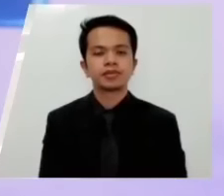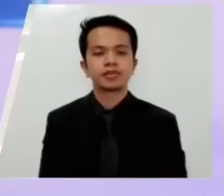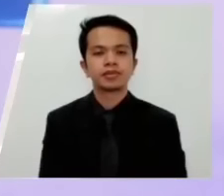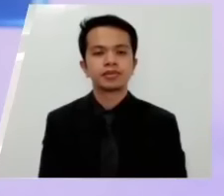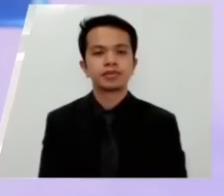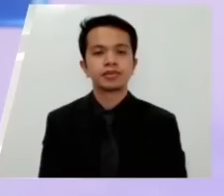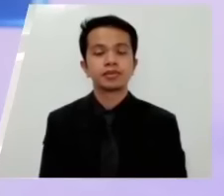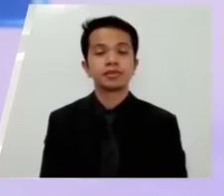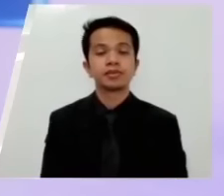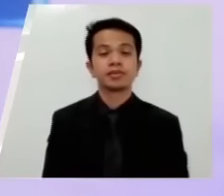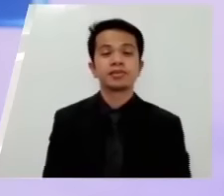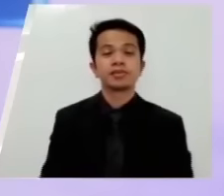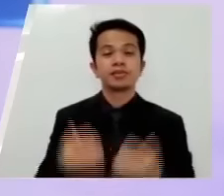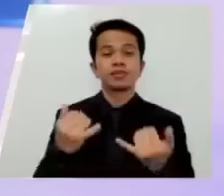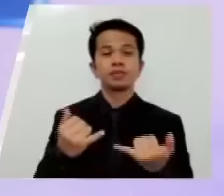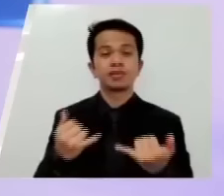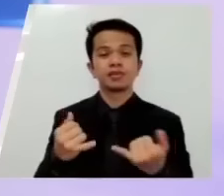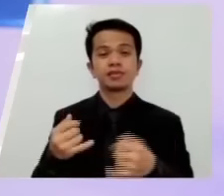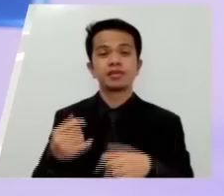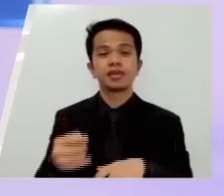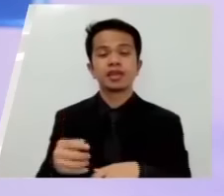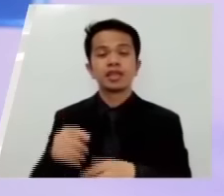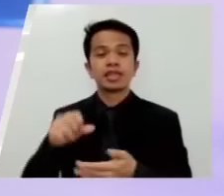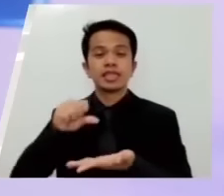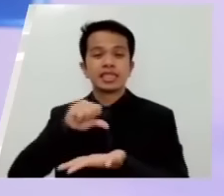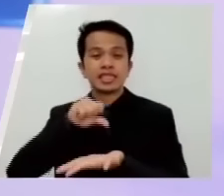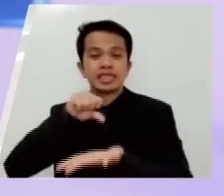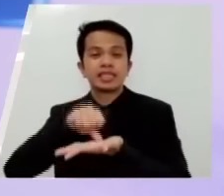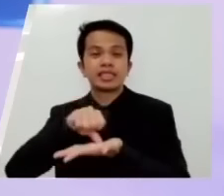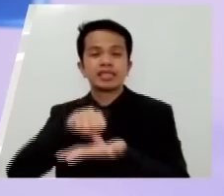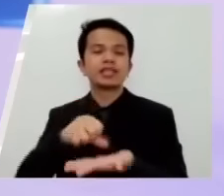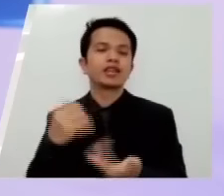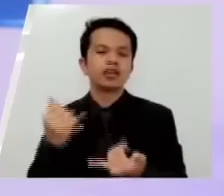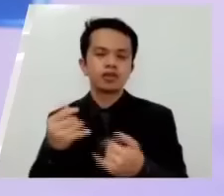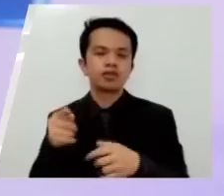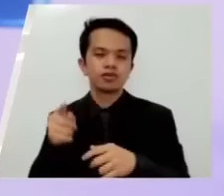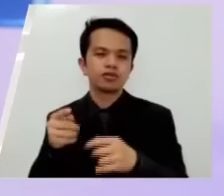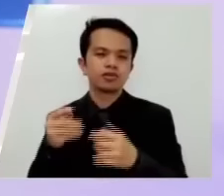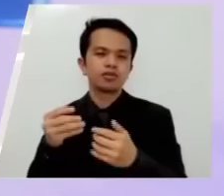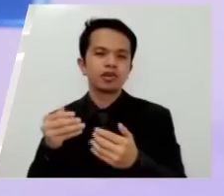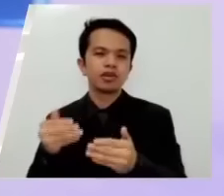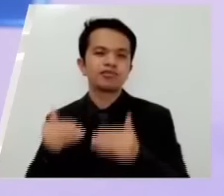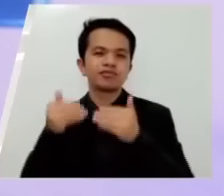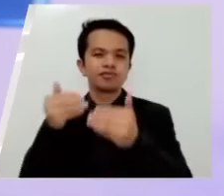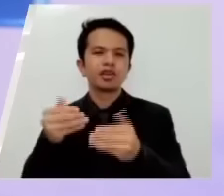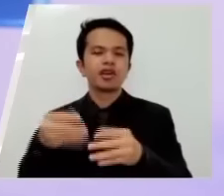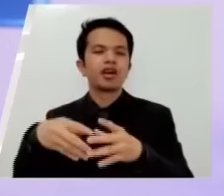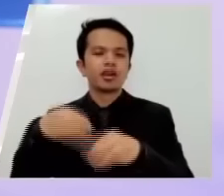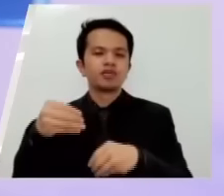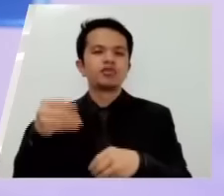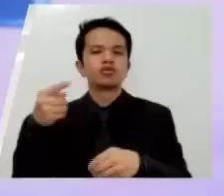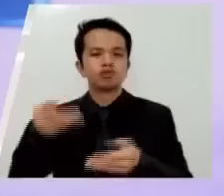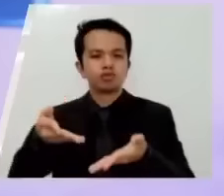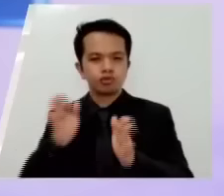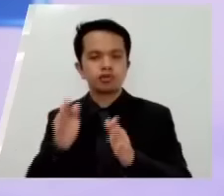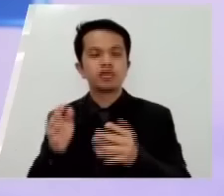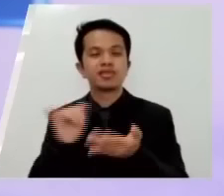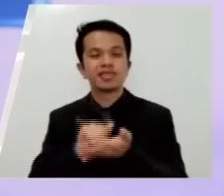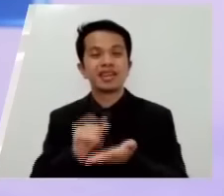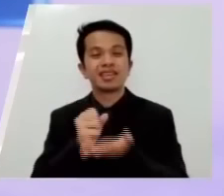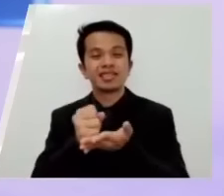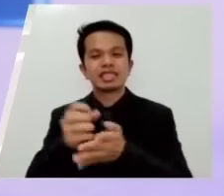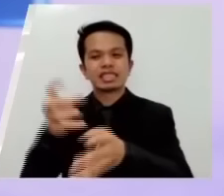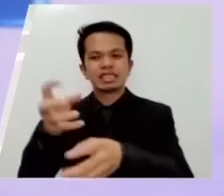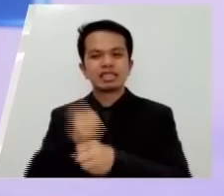Tiniyak ng Embahada ng Iran na malapit na palayain ng 4 na tripulanteng Pinoy ng MSC Aris. Yan ang barkong kinubkob ng Iran sa gitna ng